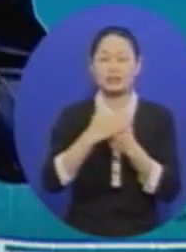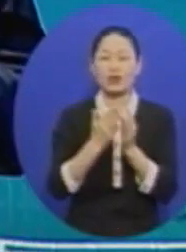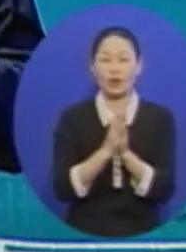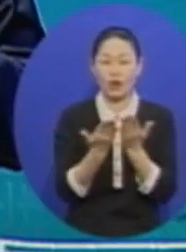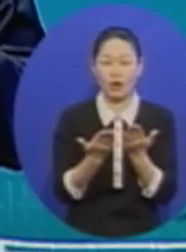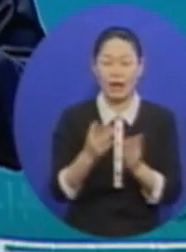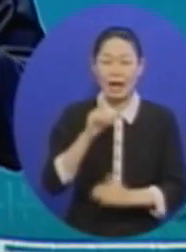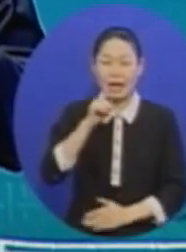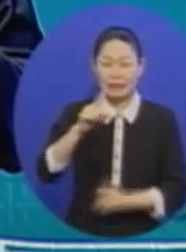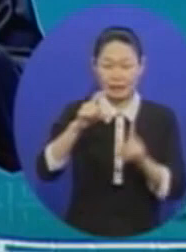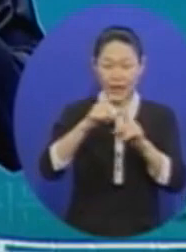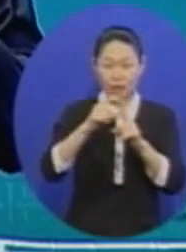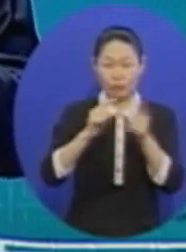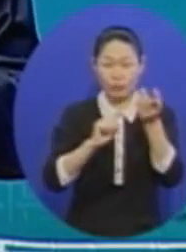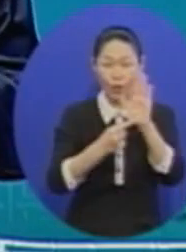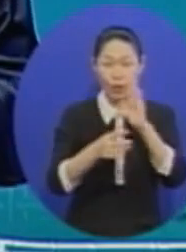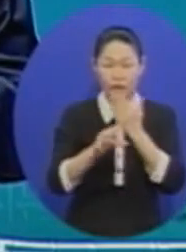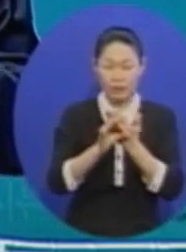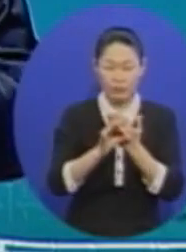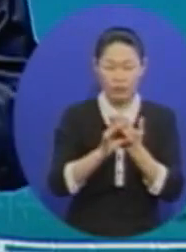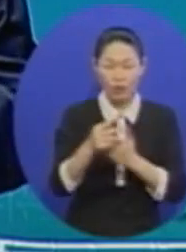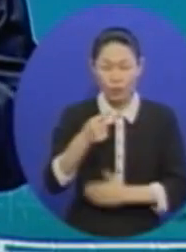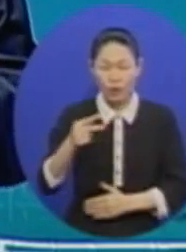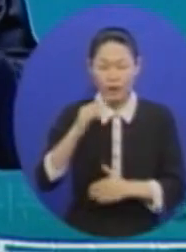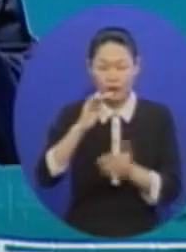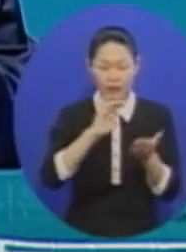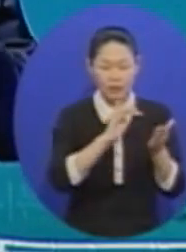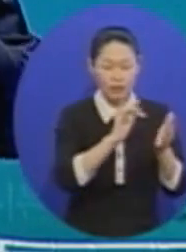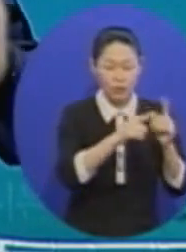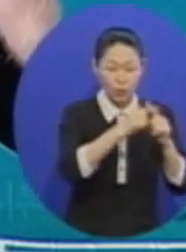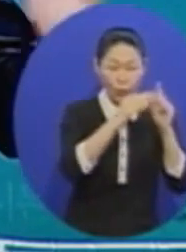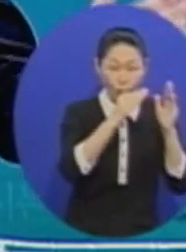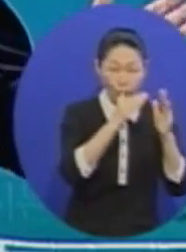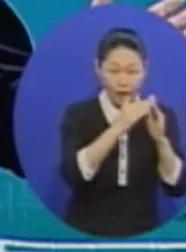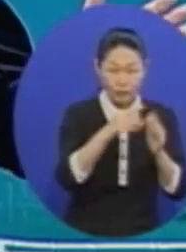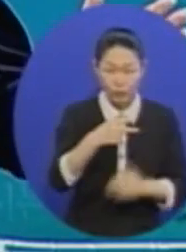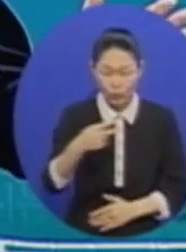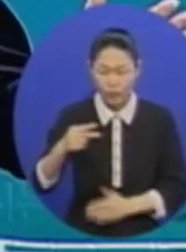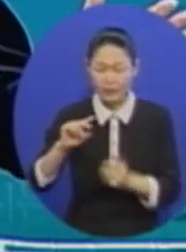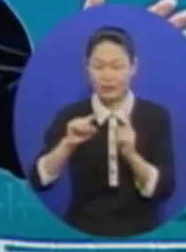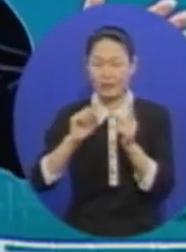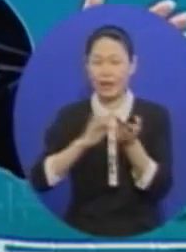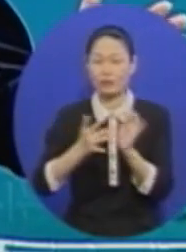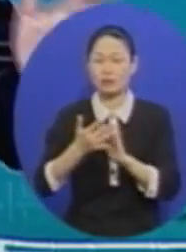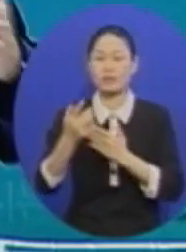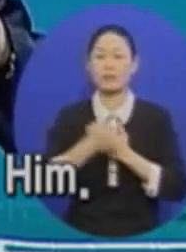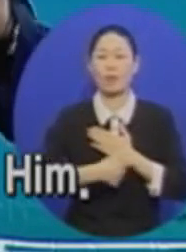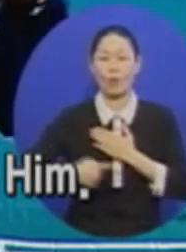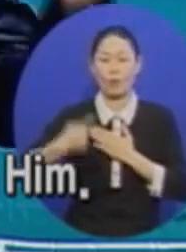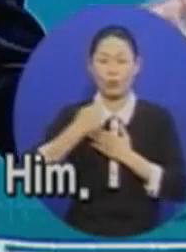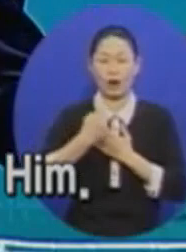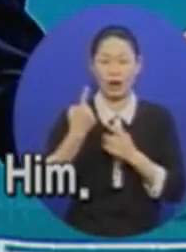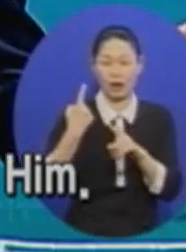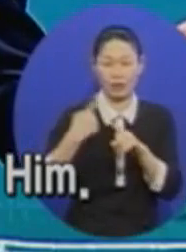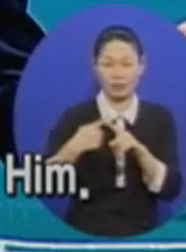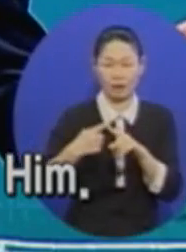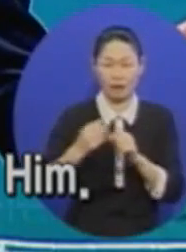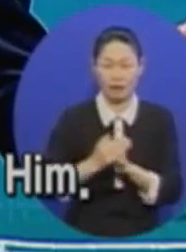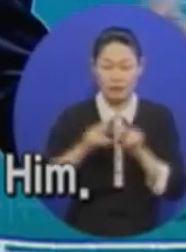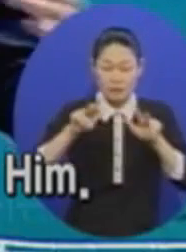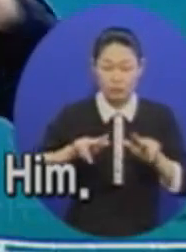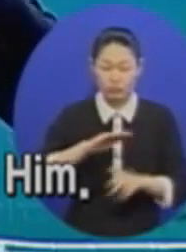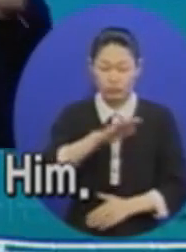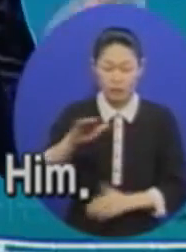말하면 예수님의 몸 이라는 거죠 교회는 교회는 예수님의 몸 이라는 겁니다 지금은 우리가 예수님을 보지